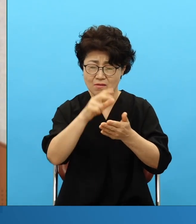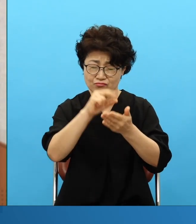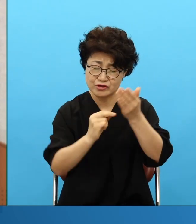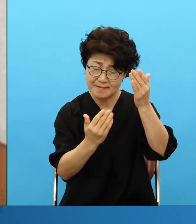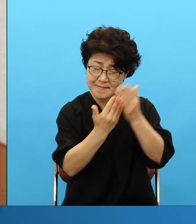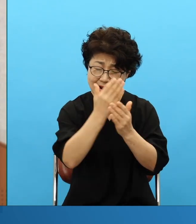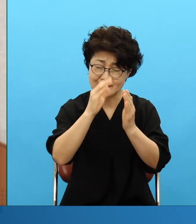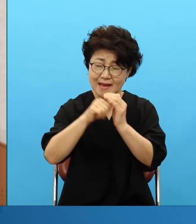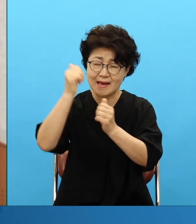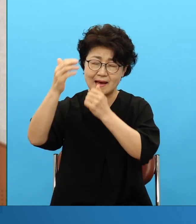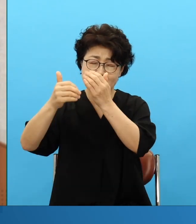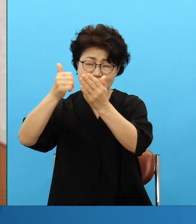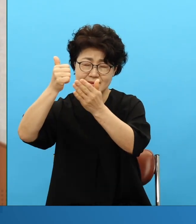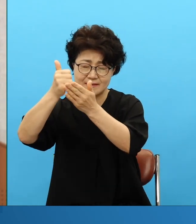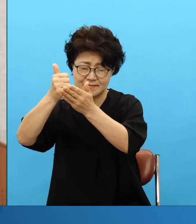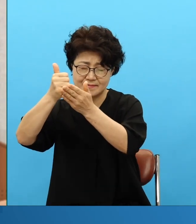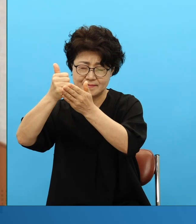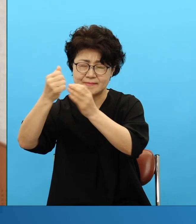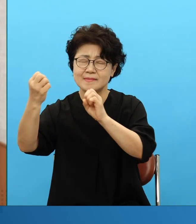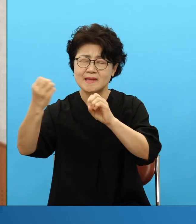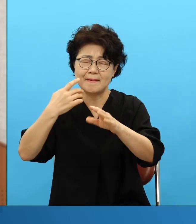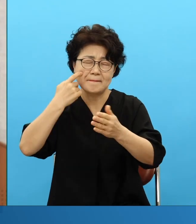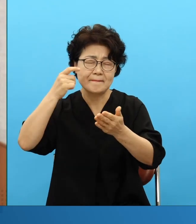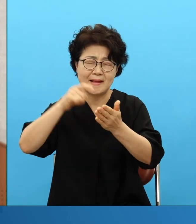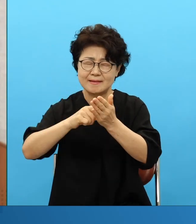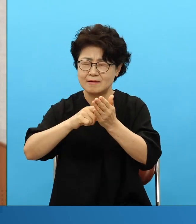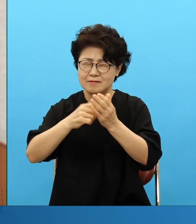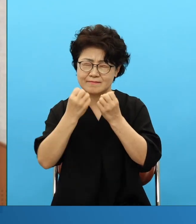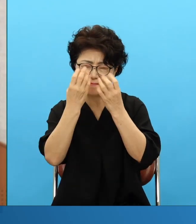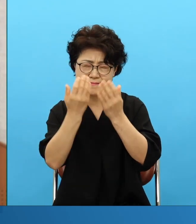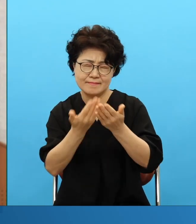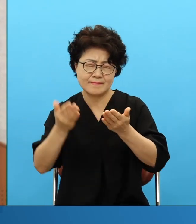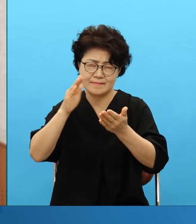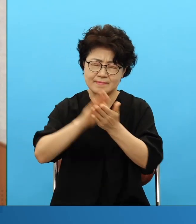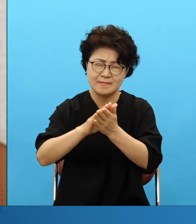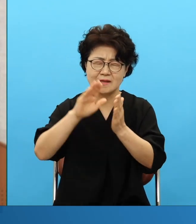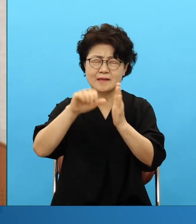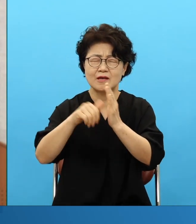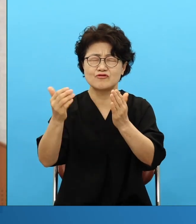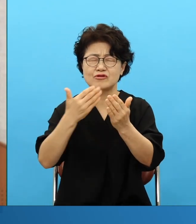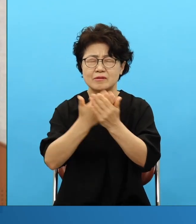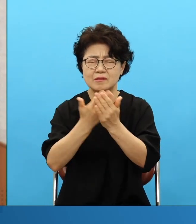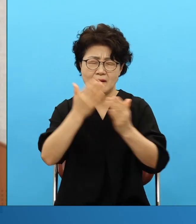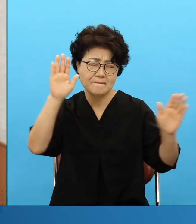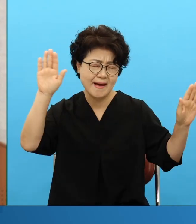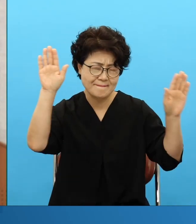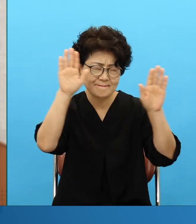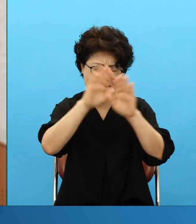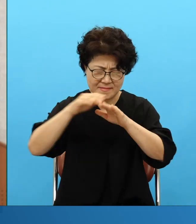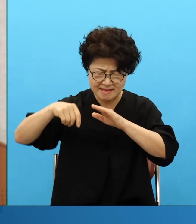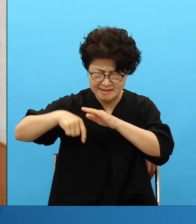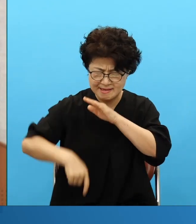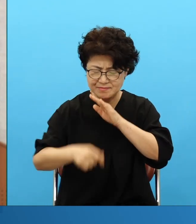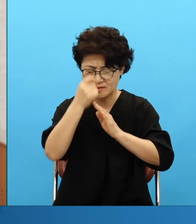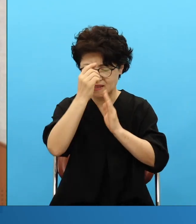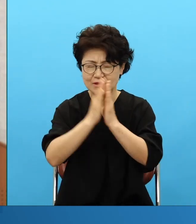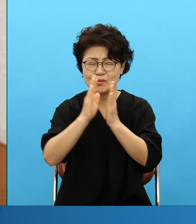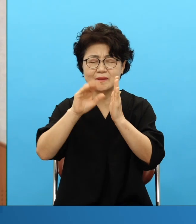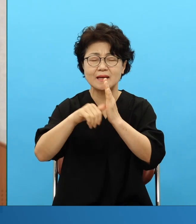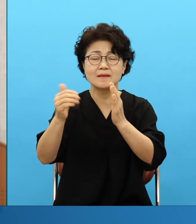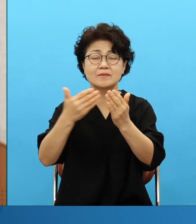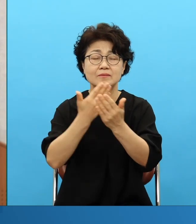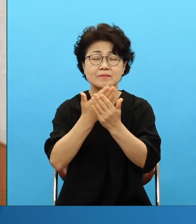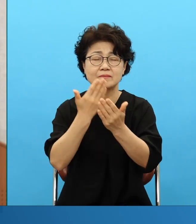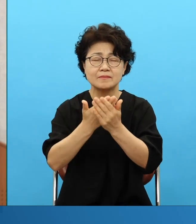초월하는 갱신의 기회로 삼고 밤에는 집중하는 깊은 기도 시간 갖게 하옵소서. 말씀